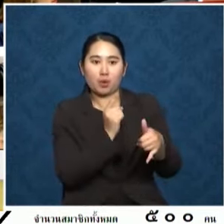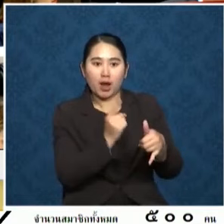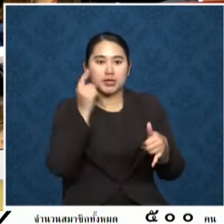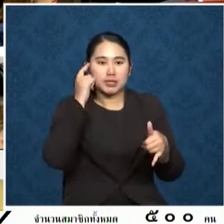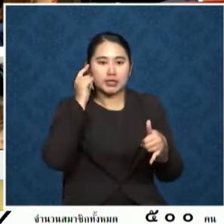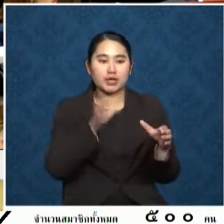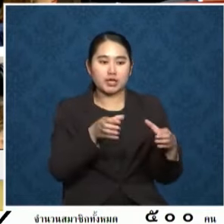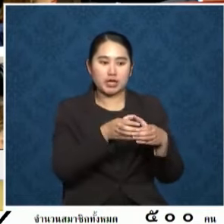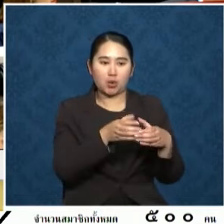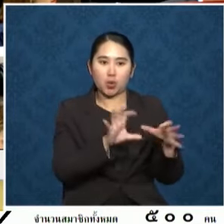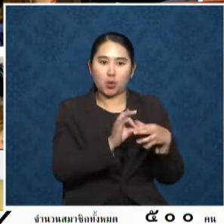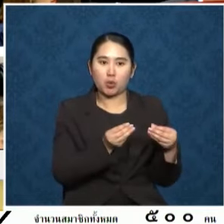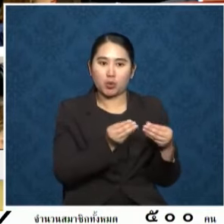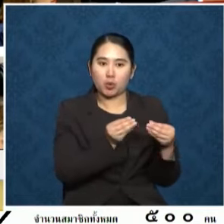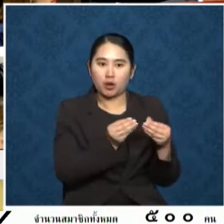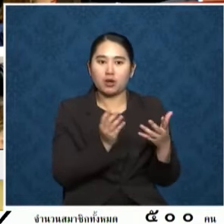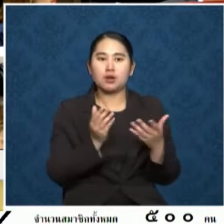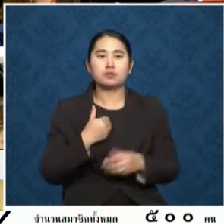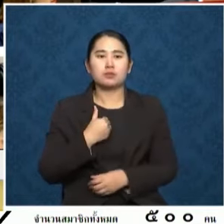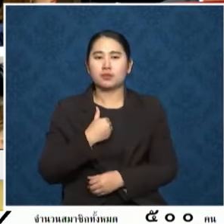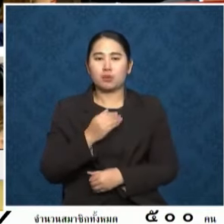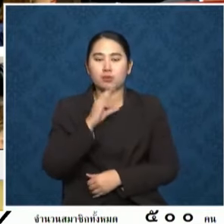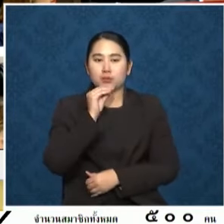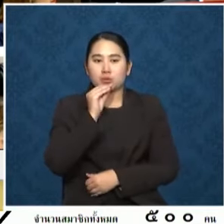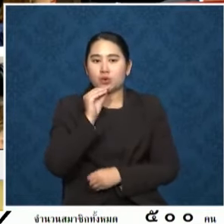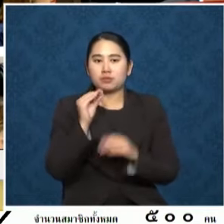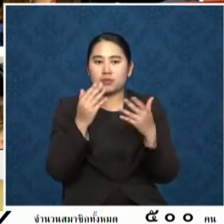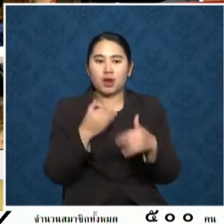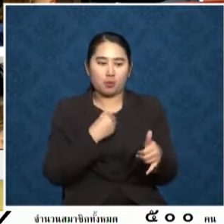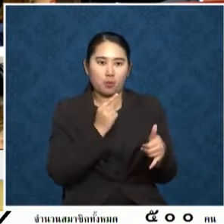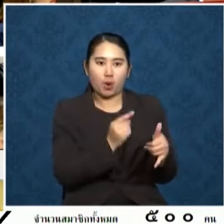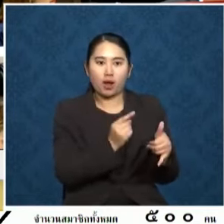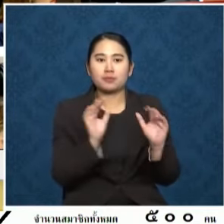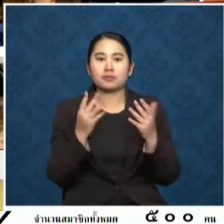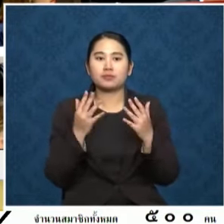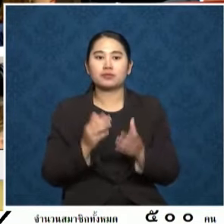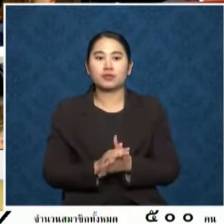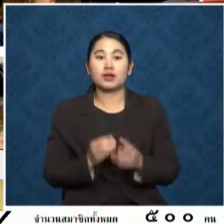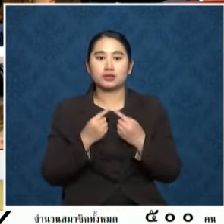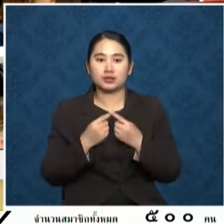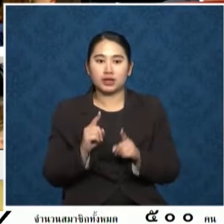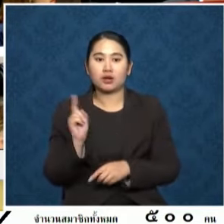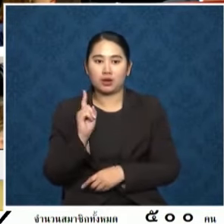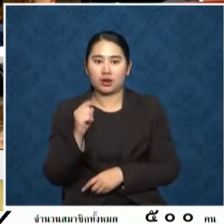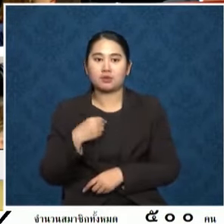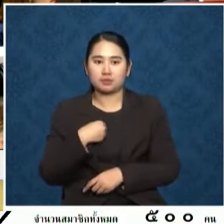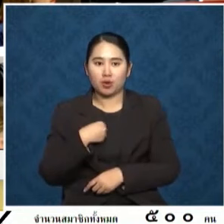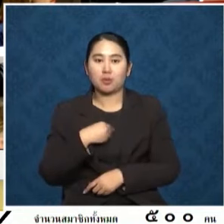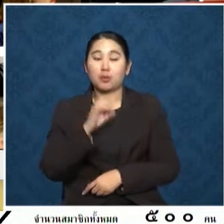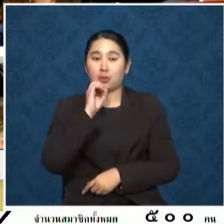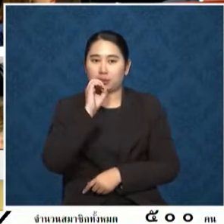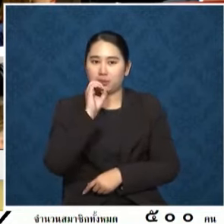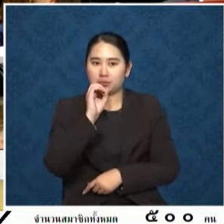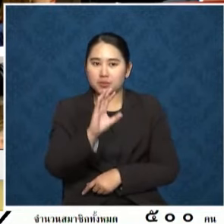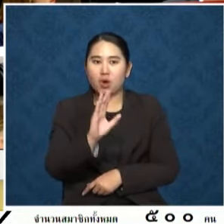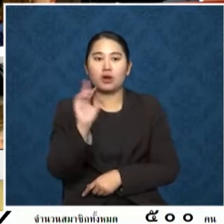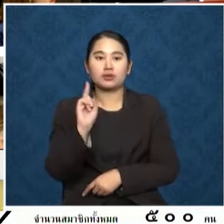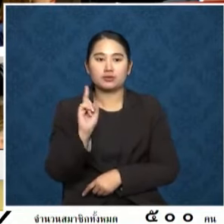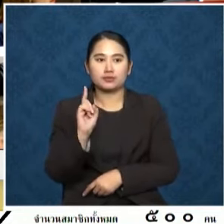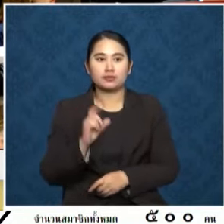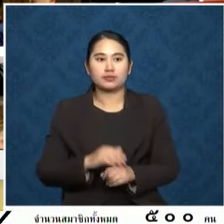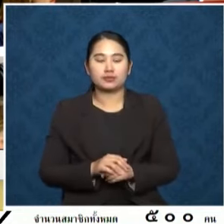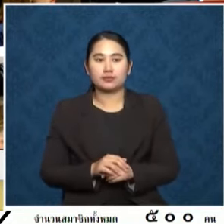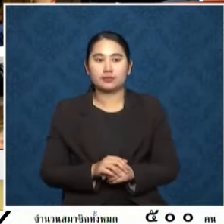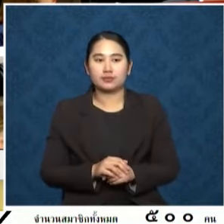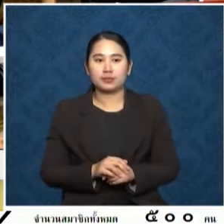ลังไม่มีประโยคจากตรงไหนเลยครับที่เป็นการปรักปรำแต่สิ่งหนึ่งที่ผมต้องโน้ตเอาไว้นิดนึงครับท่านประธาน